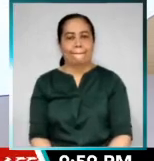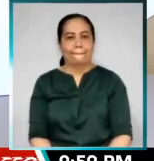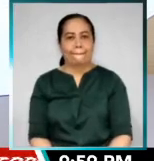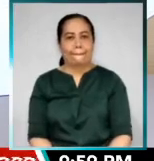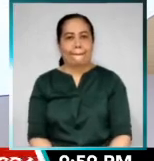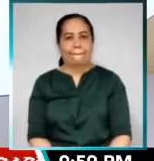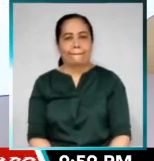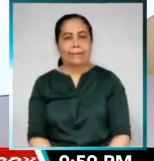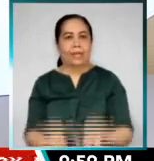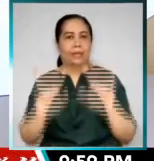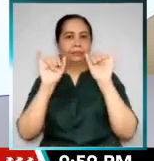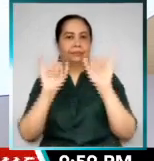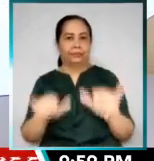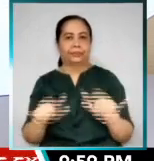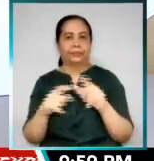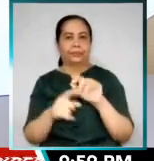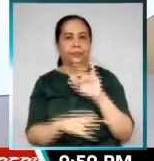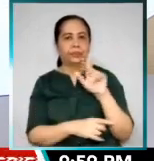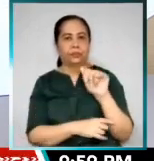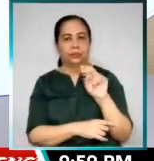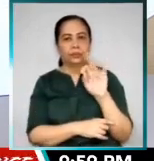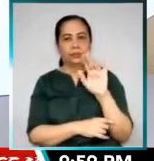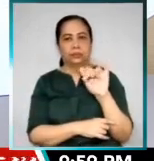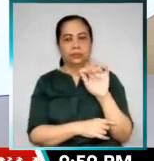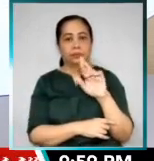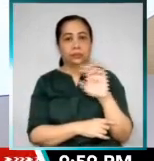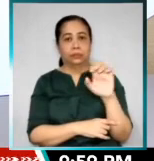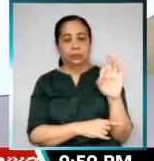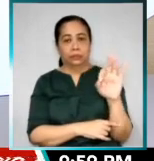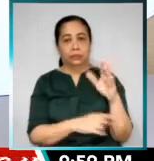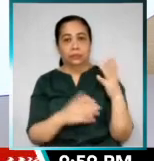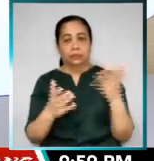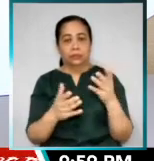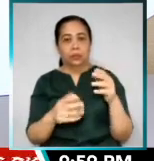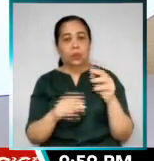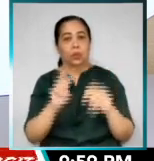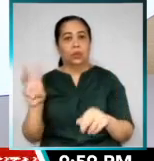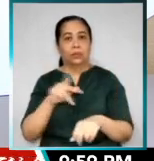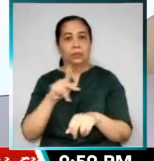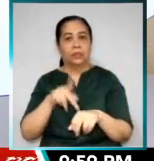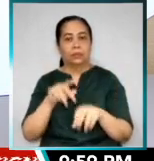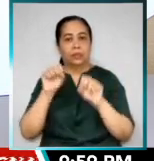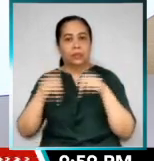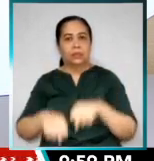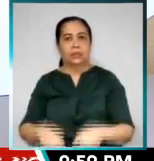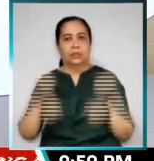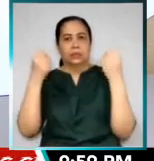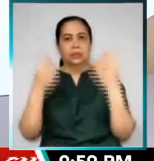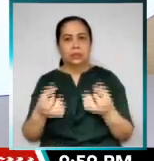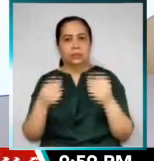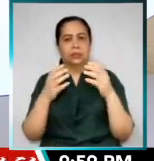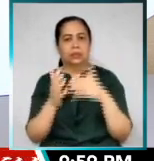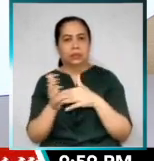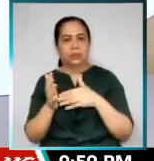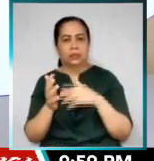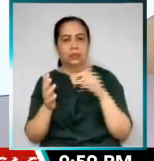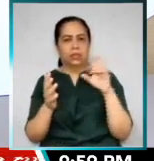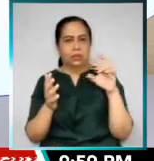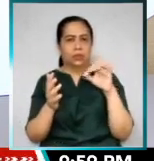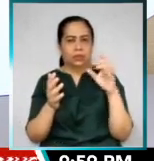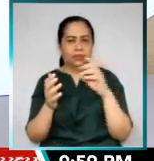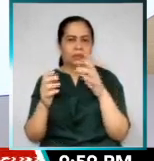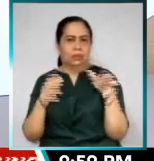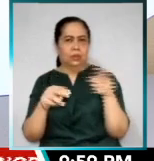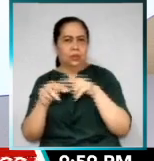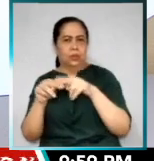Nananatili pa rin sa Julian Felipe Reef sa West Philippine Sea ang daan-daang Chinese fishing boats na sumilong lamang daw nang